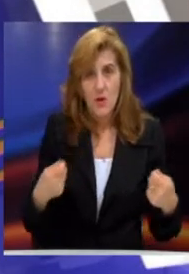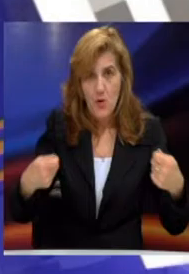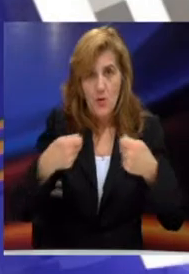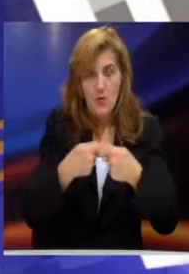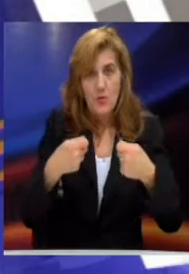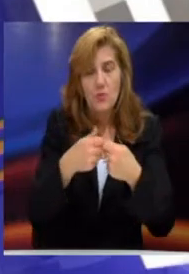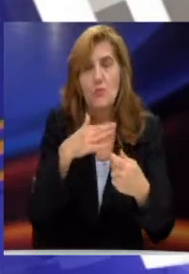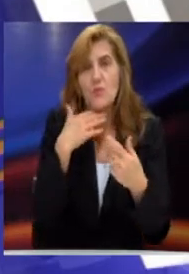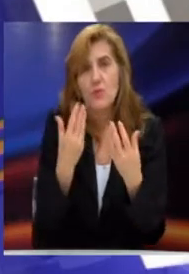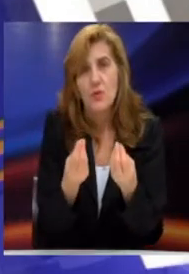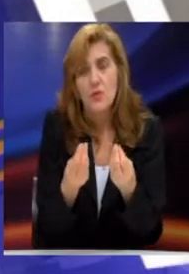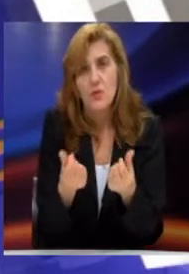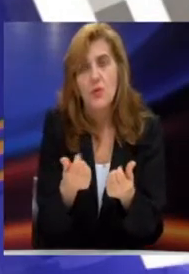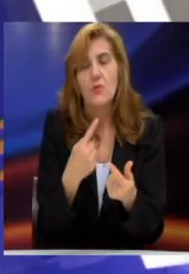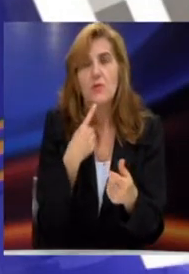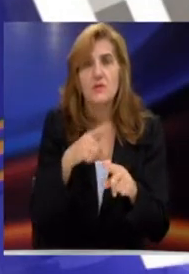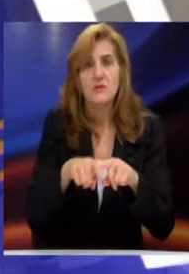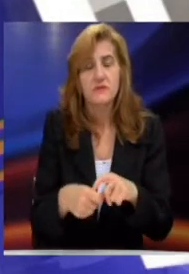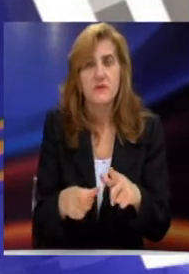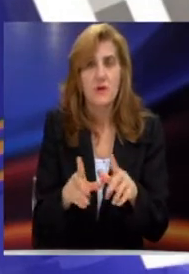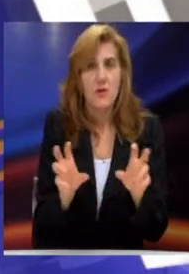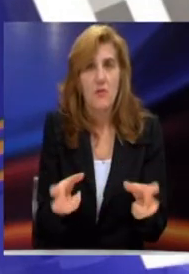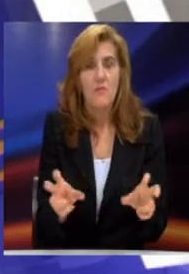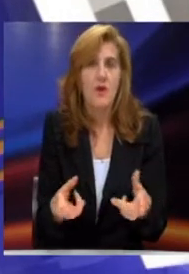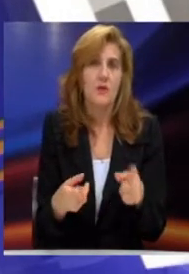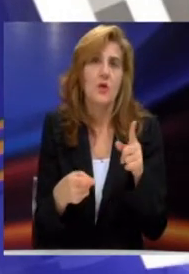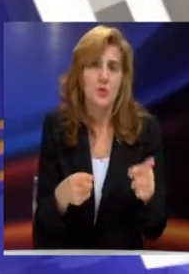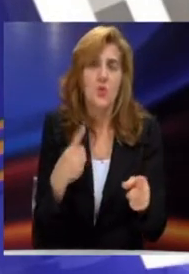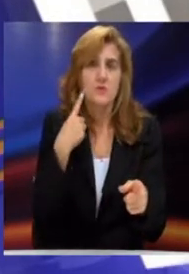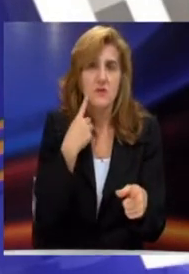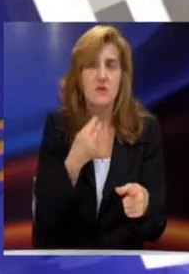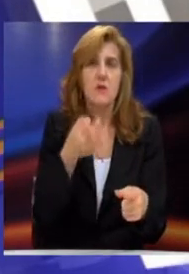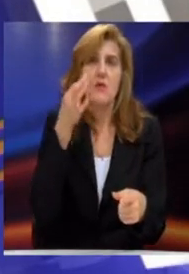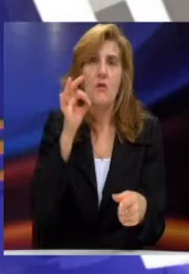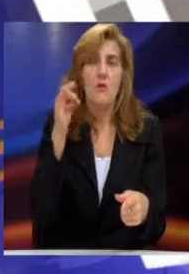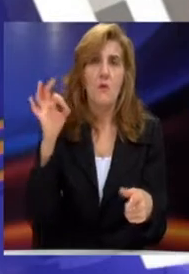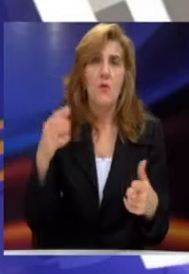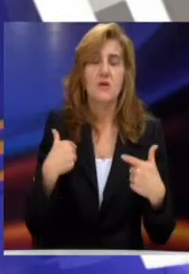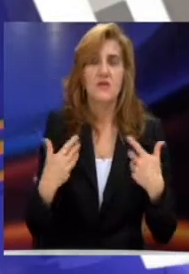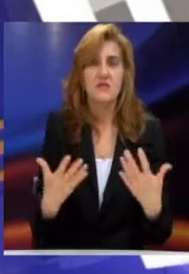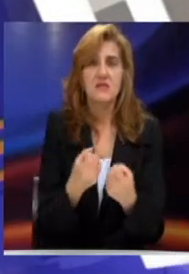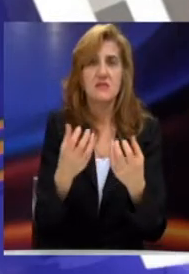uložite toliko sredstava u opremu, kad uložite toliko sredstava u bolnicu, to znači više